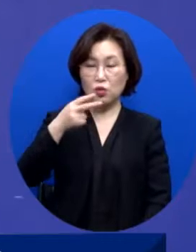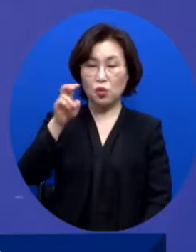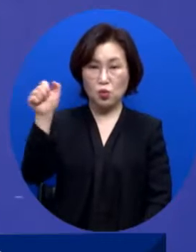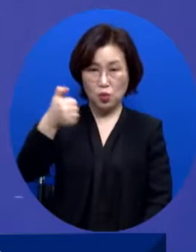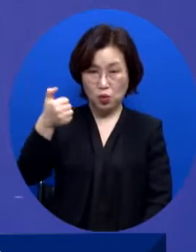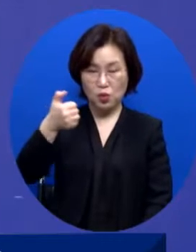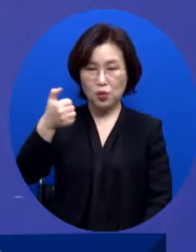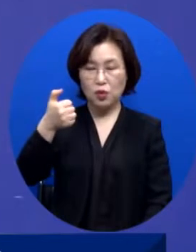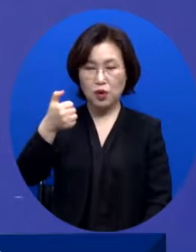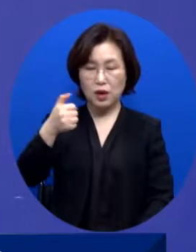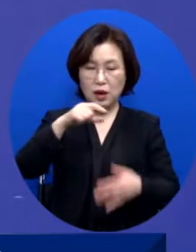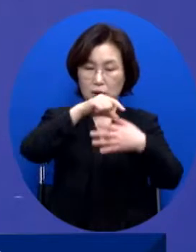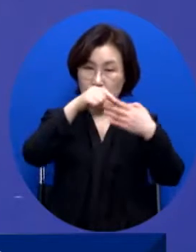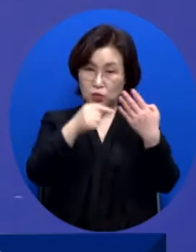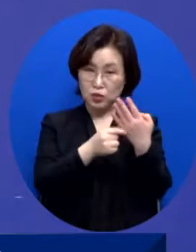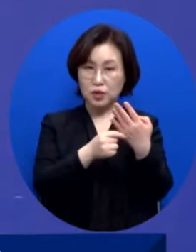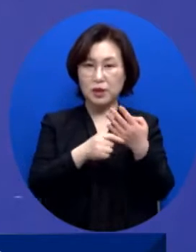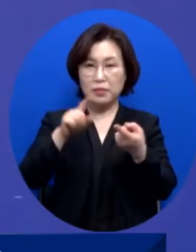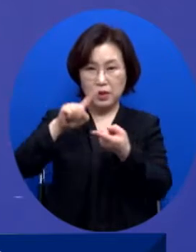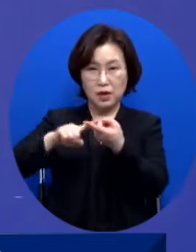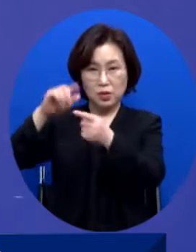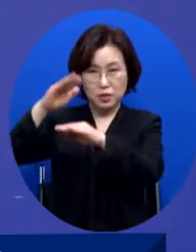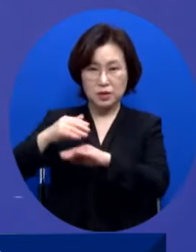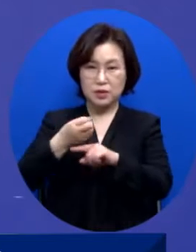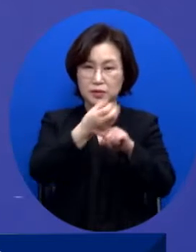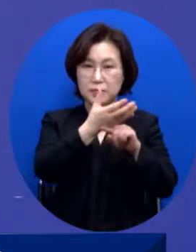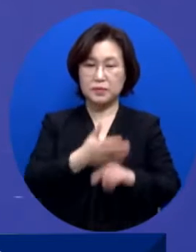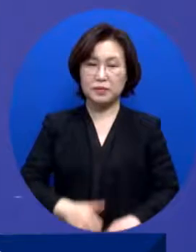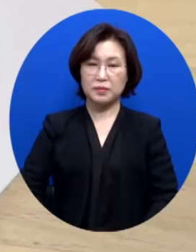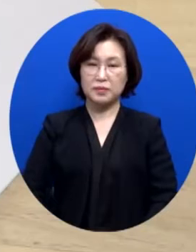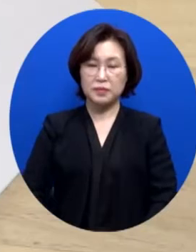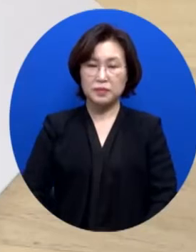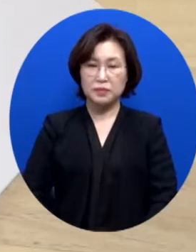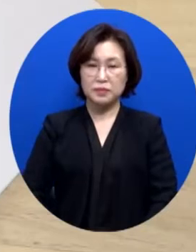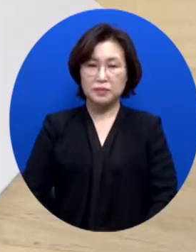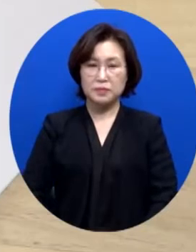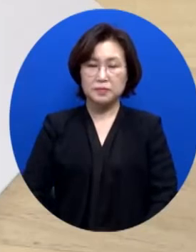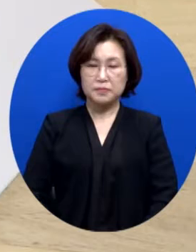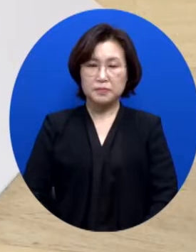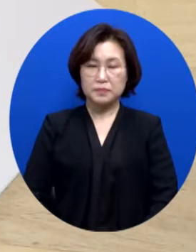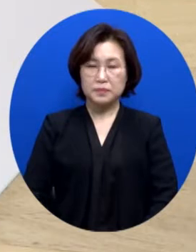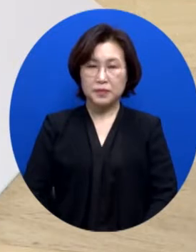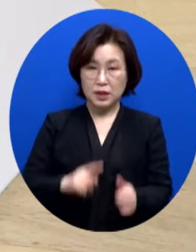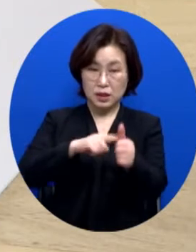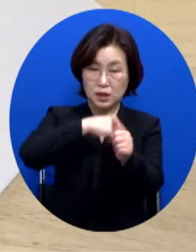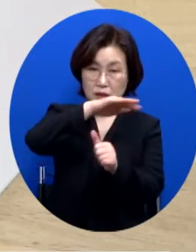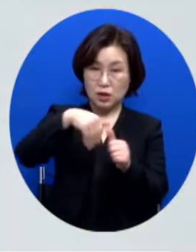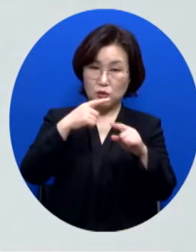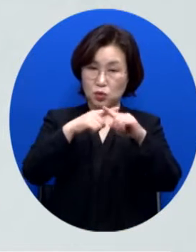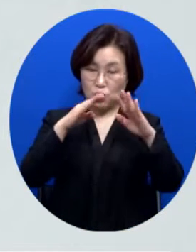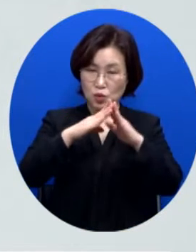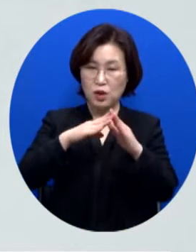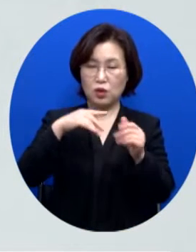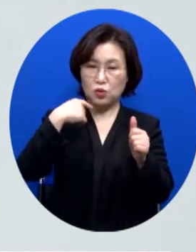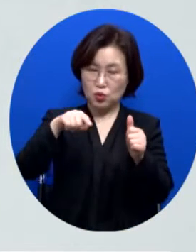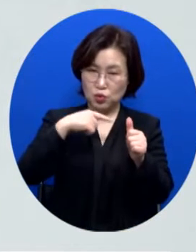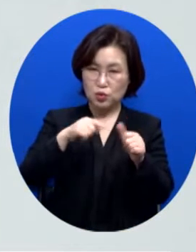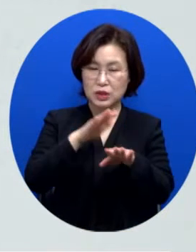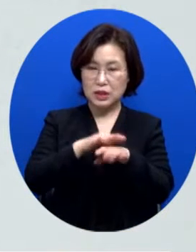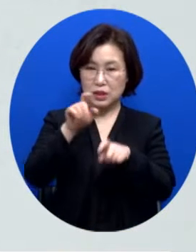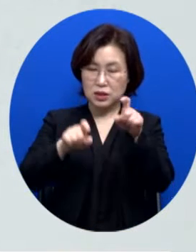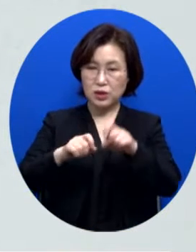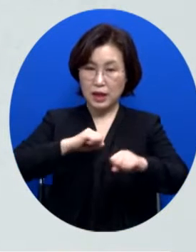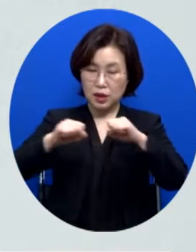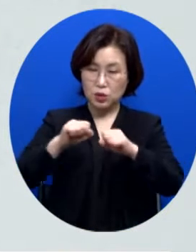생태 교회의 매뉴얼을 최대 진 기자가 알아봤습니다 생태 제한 교회들의 교육 실천 행동 에